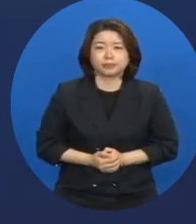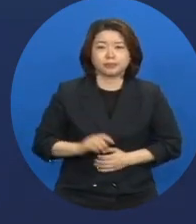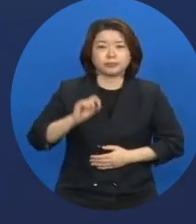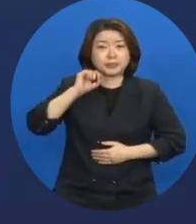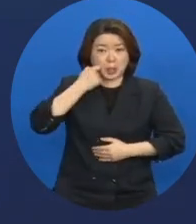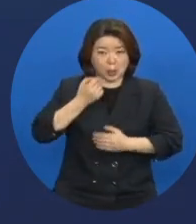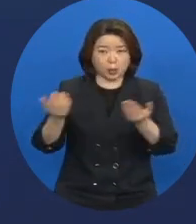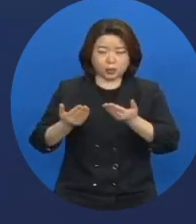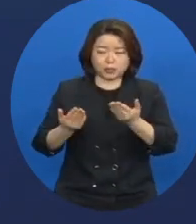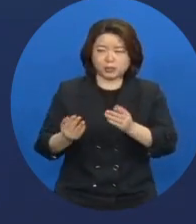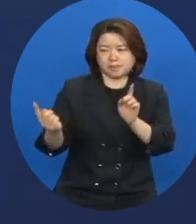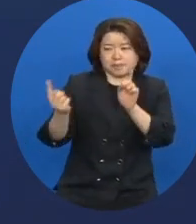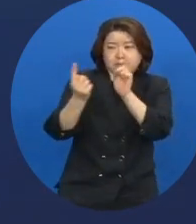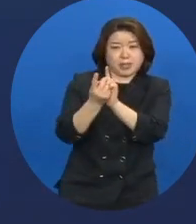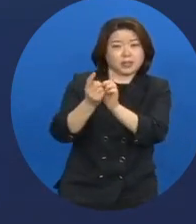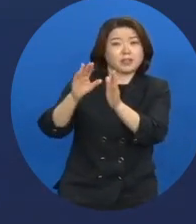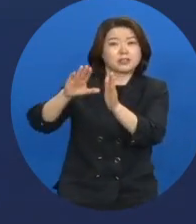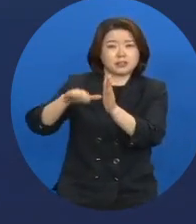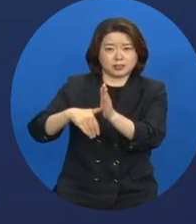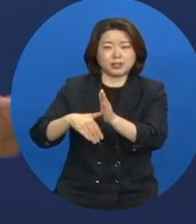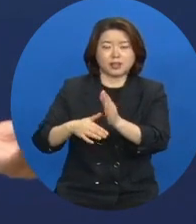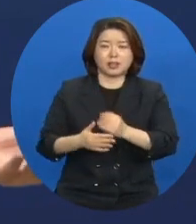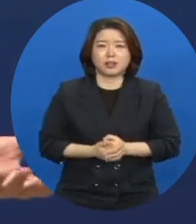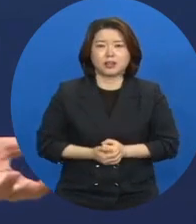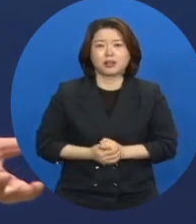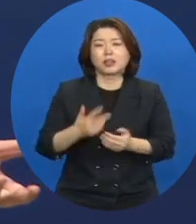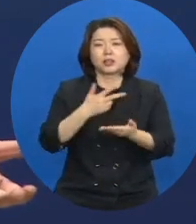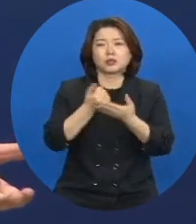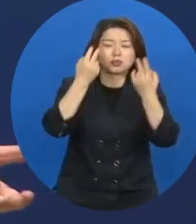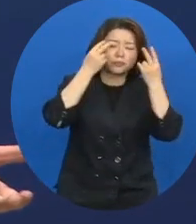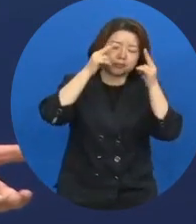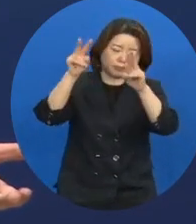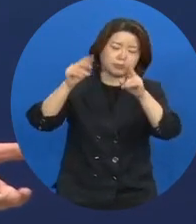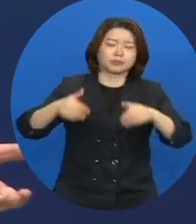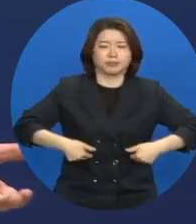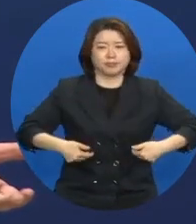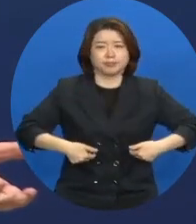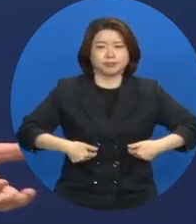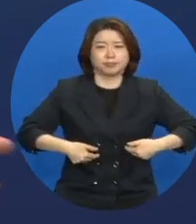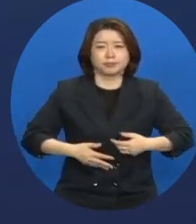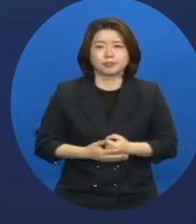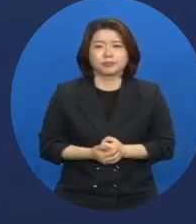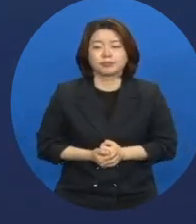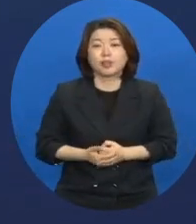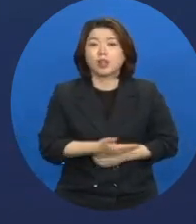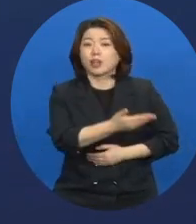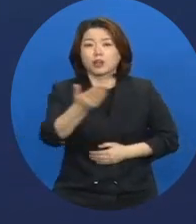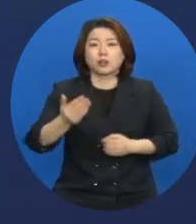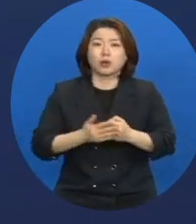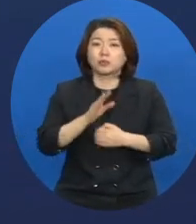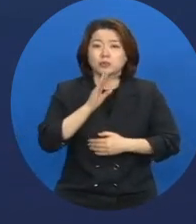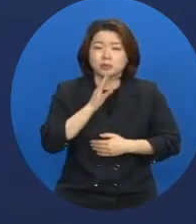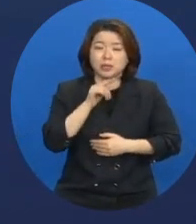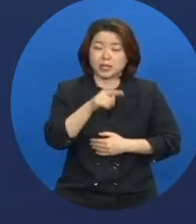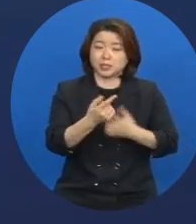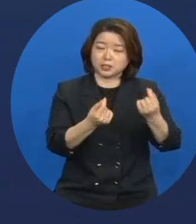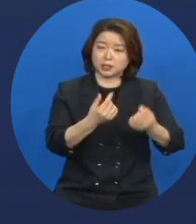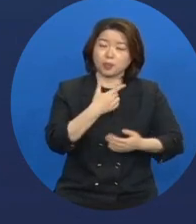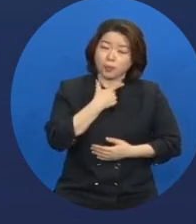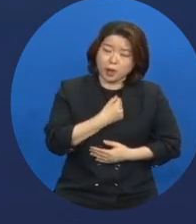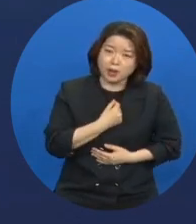어려운 일이 닥쳐왔을 때 주님을 바라봐야 됩니다. 여러분 정말 그렇게 하고